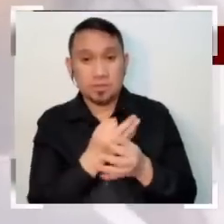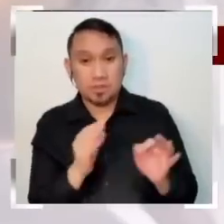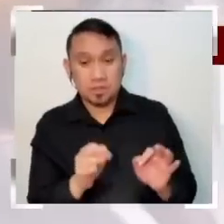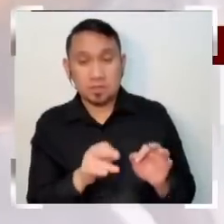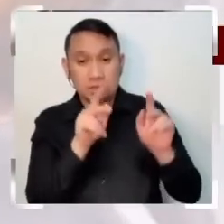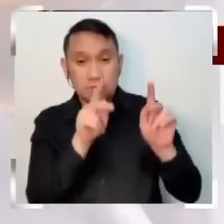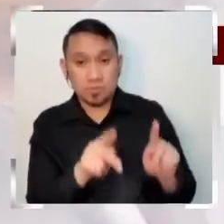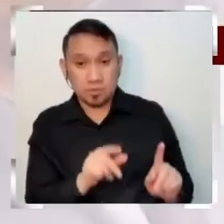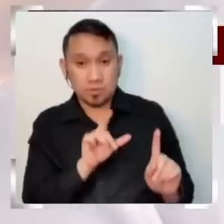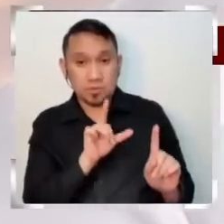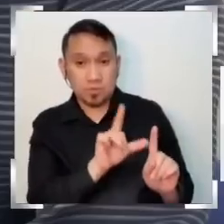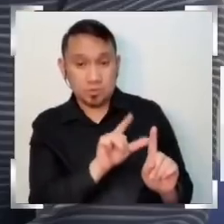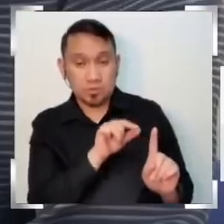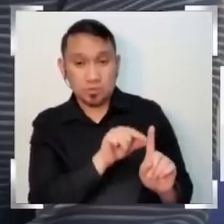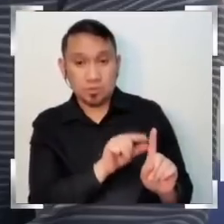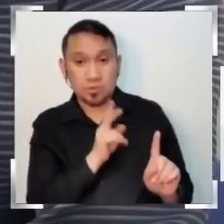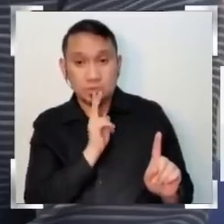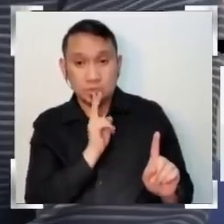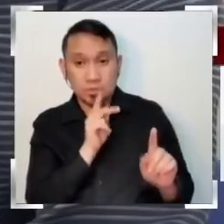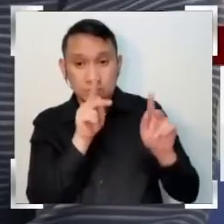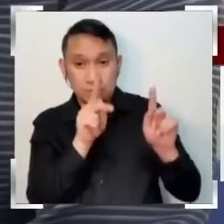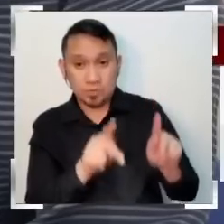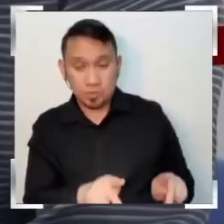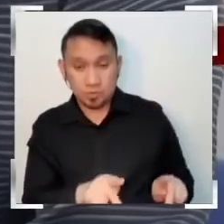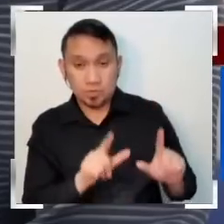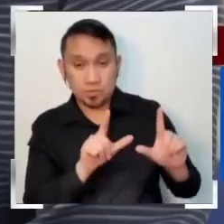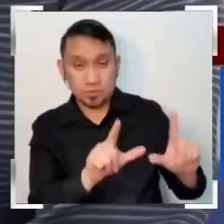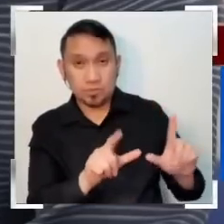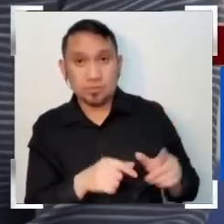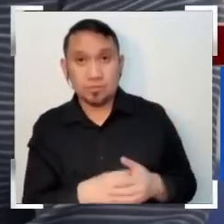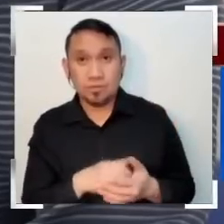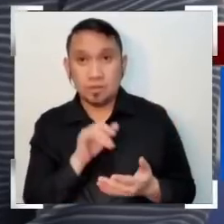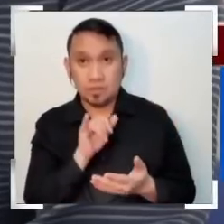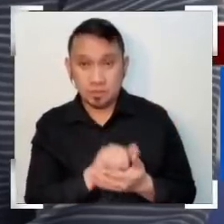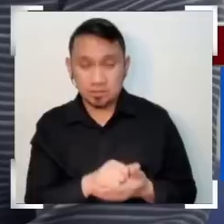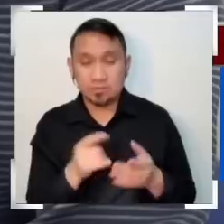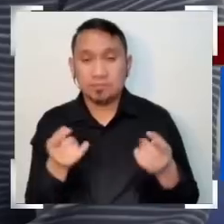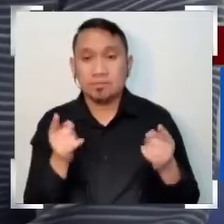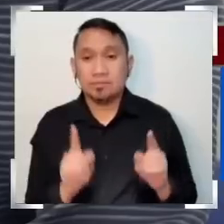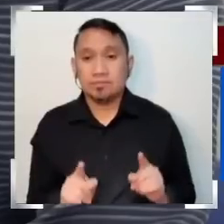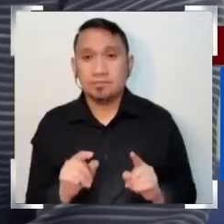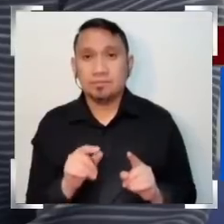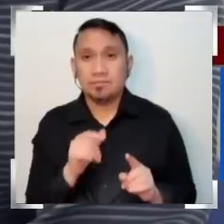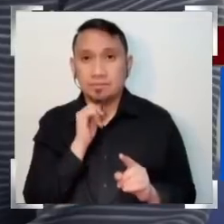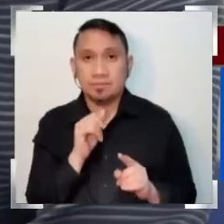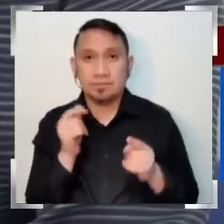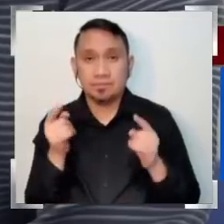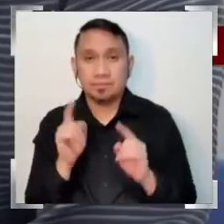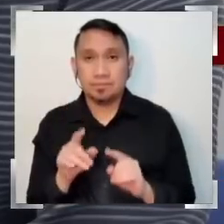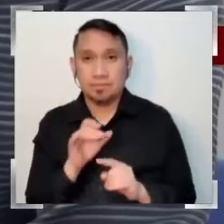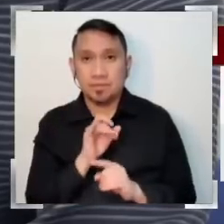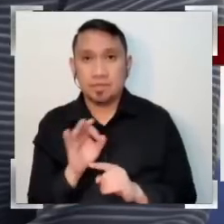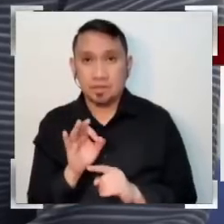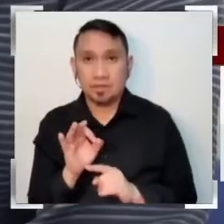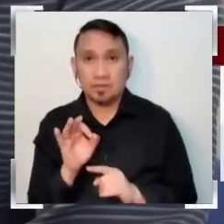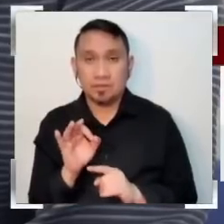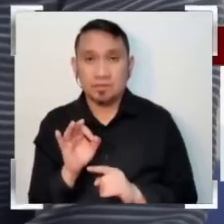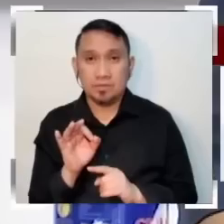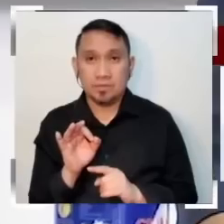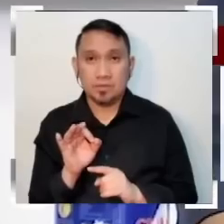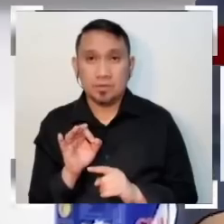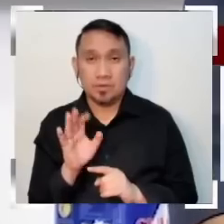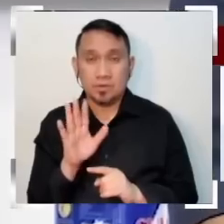Master Sergeant Rodolfo Mayo. Itong mga episode na ito, hindi ito mapangyayari kung hindi opisyal ang involved